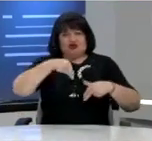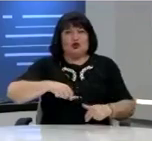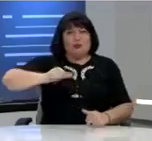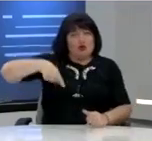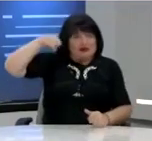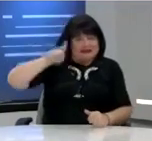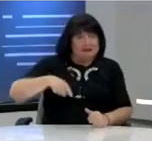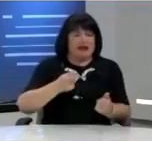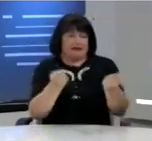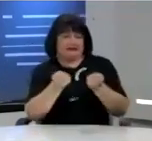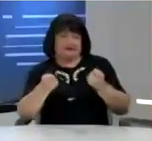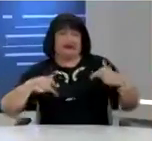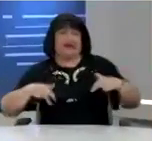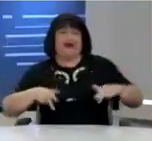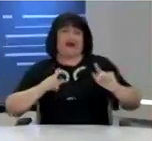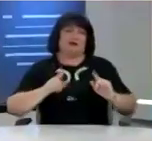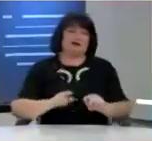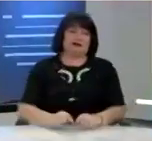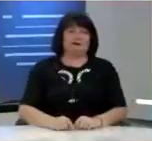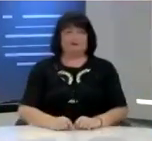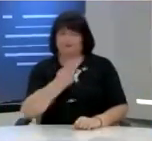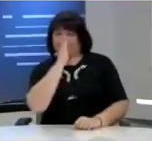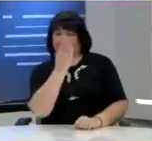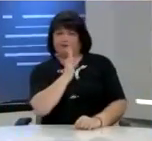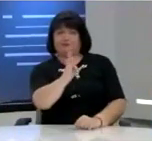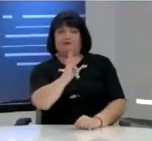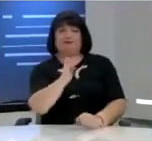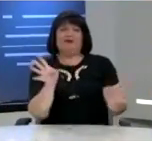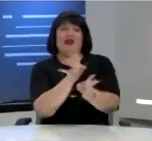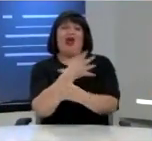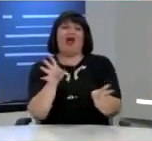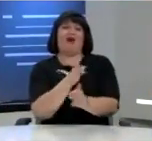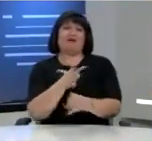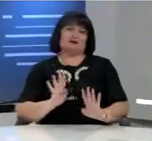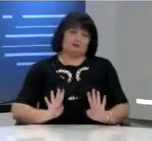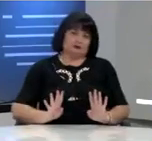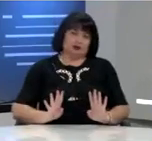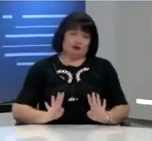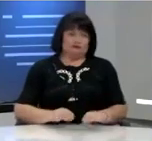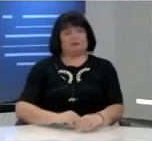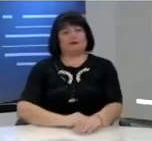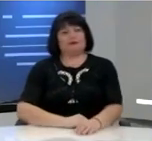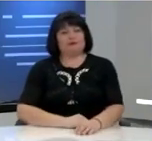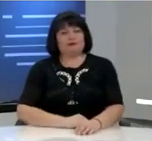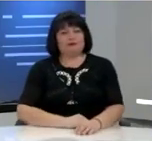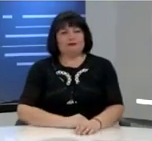πρώτες μέρες της διακυβέρνησής σας. Την υποκρισία και τον λαϊκισμό.